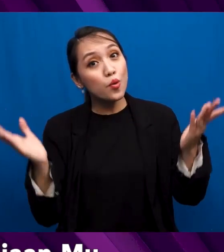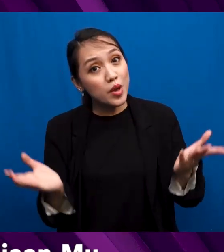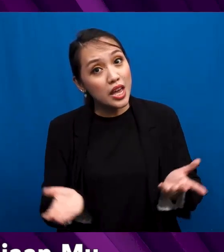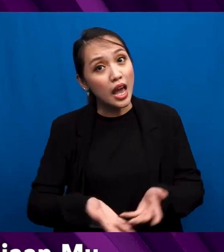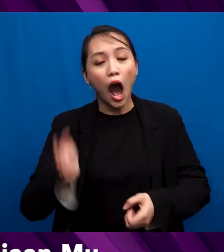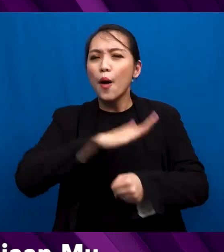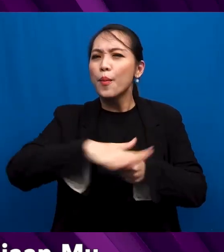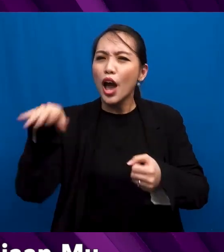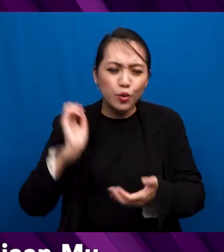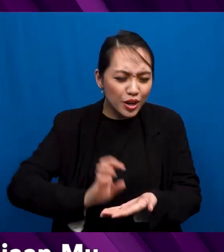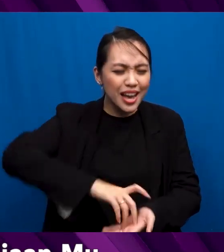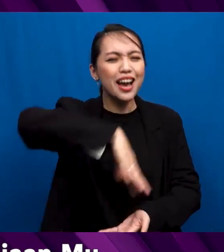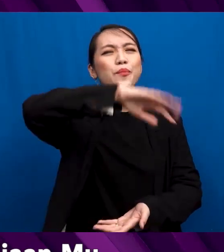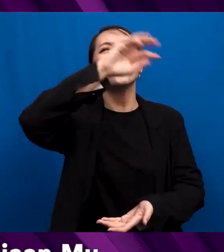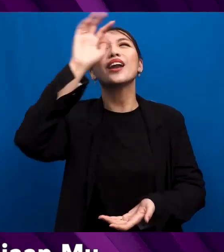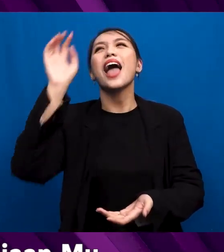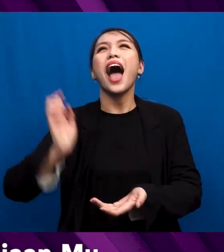sampai bumi penuh